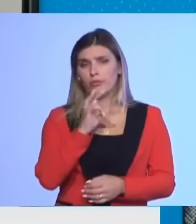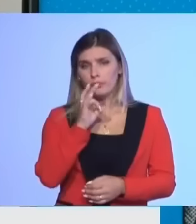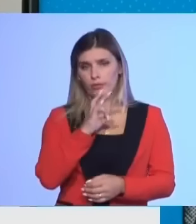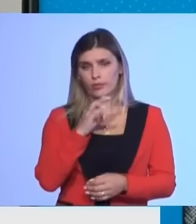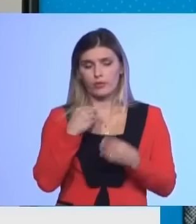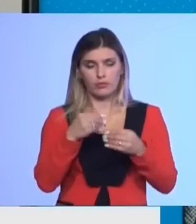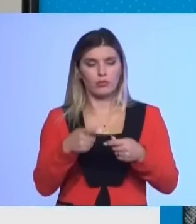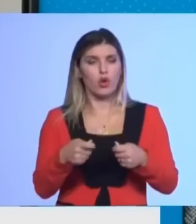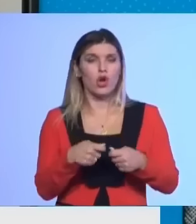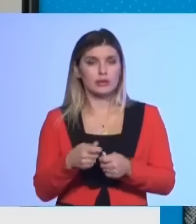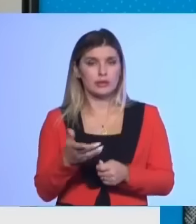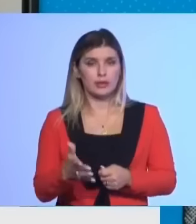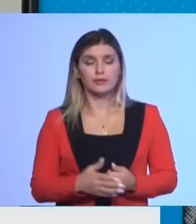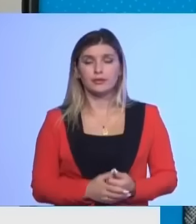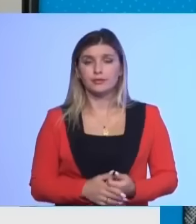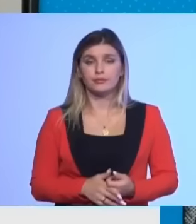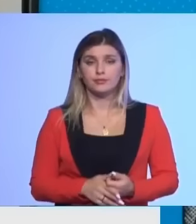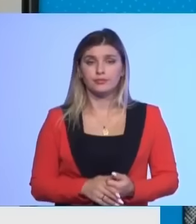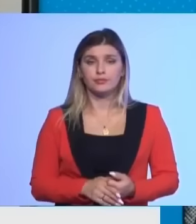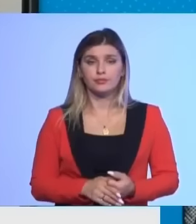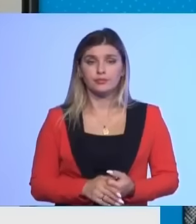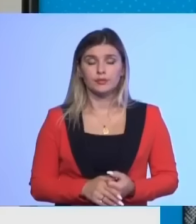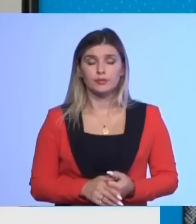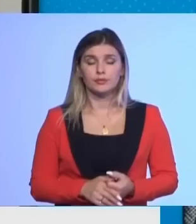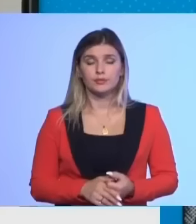Iniciativa Qytetare.